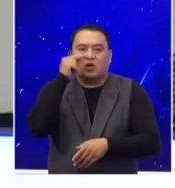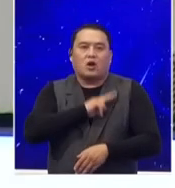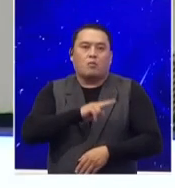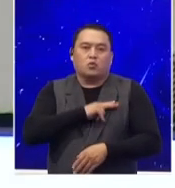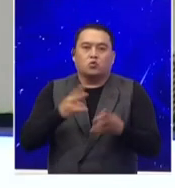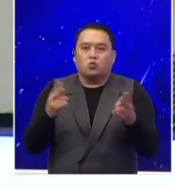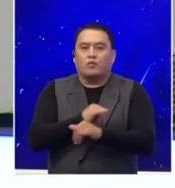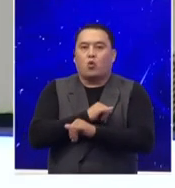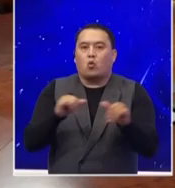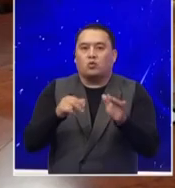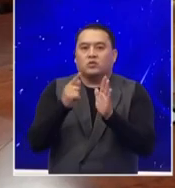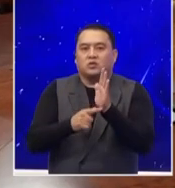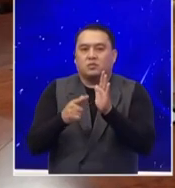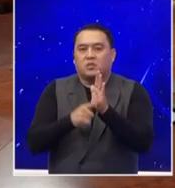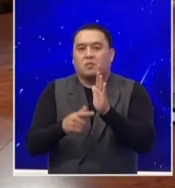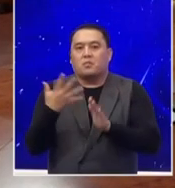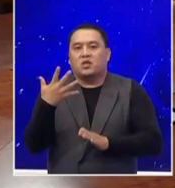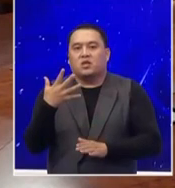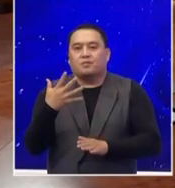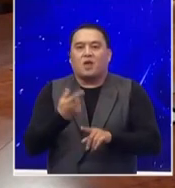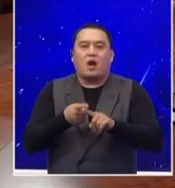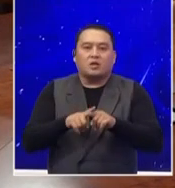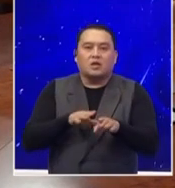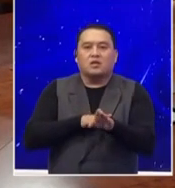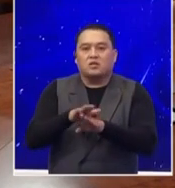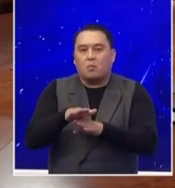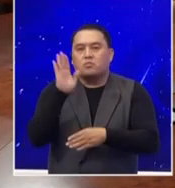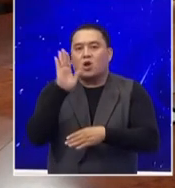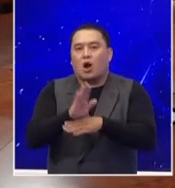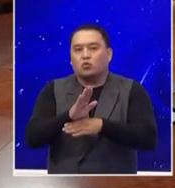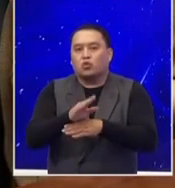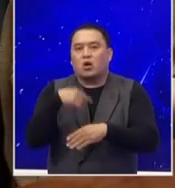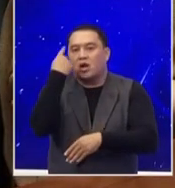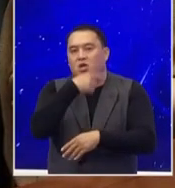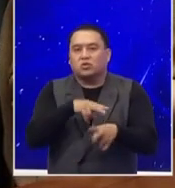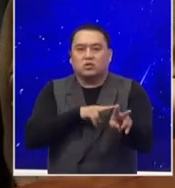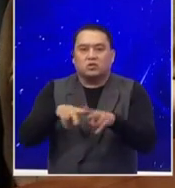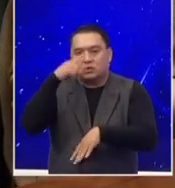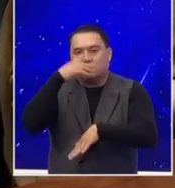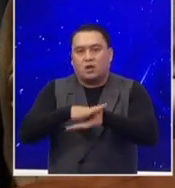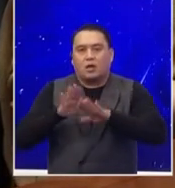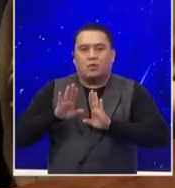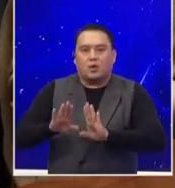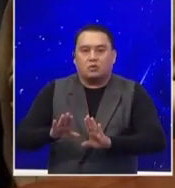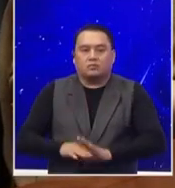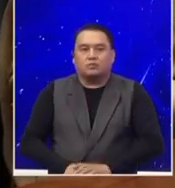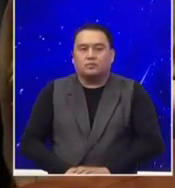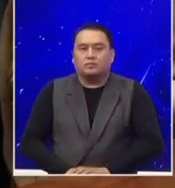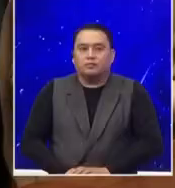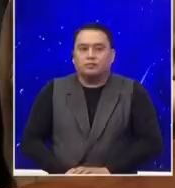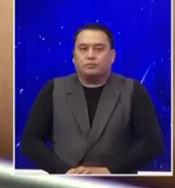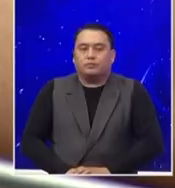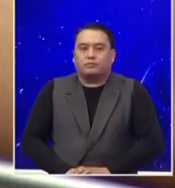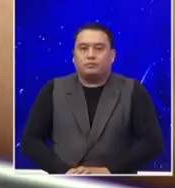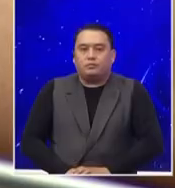рабочих необходимо увеличить до 75. За исполнением поручений будет лично следить заместитель акима Алматинской